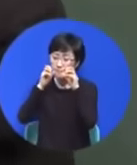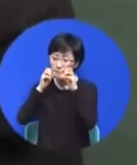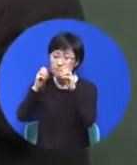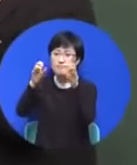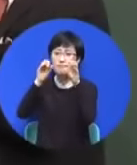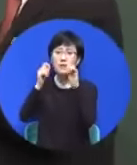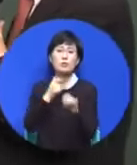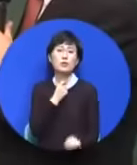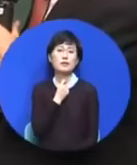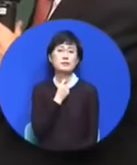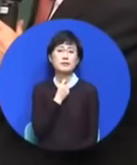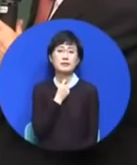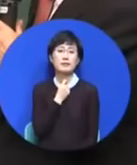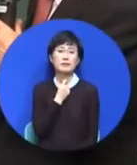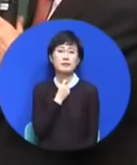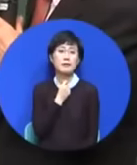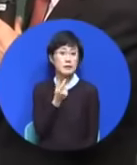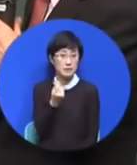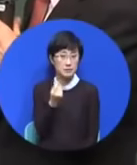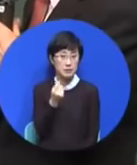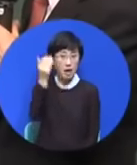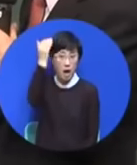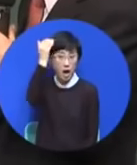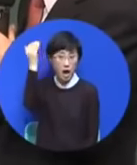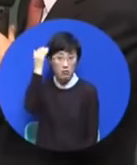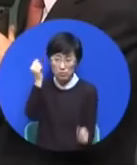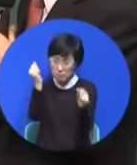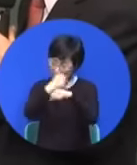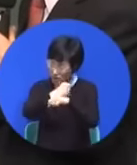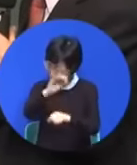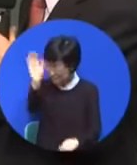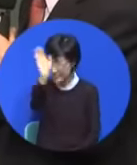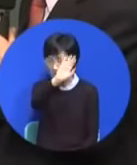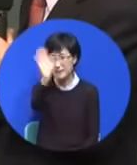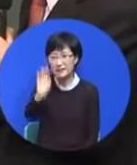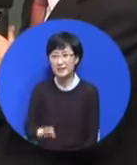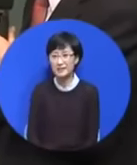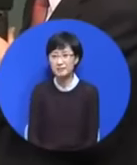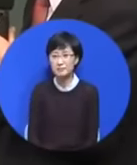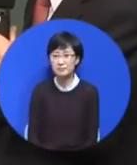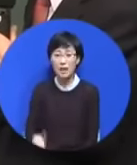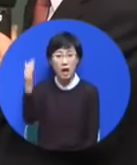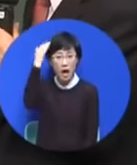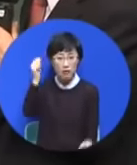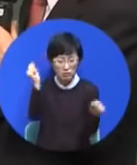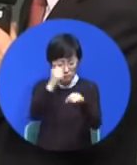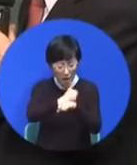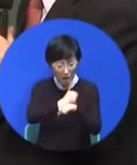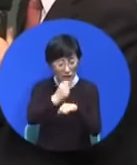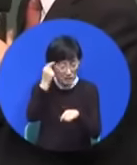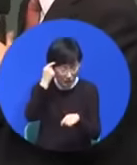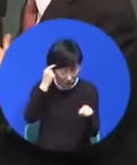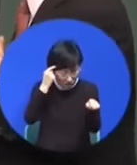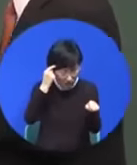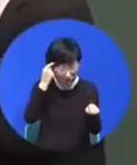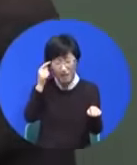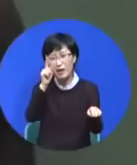겁니다 한국은 절대 망할 수 없습니다 한국 망한다는 사람들